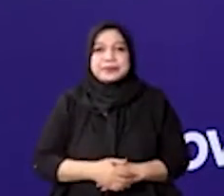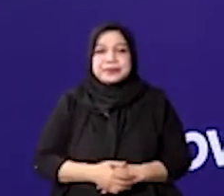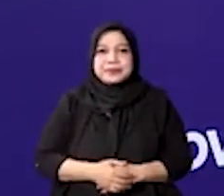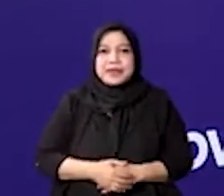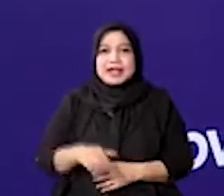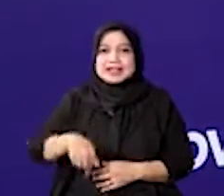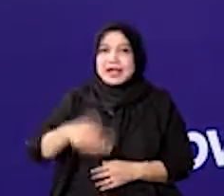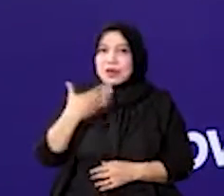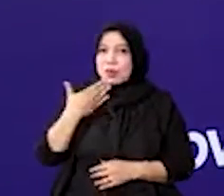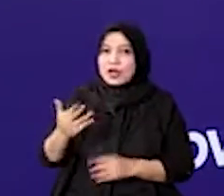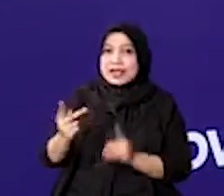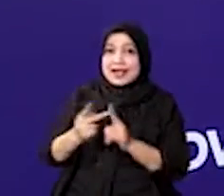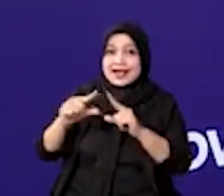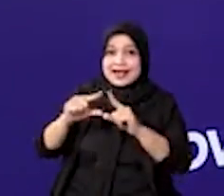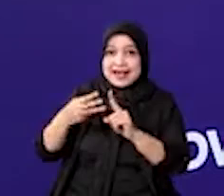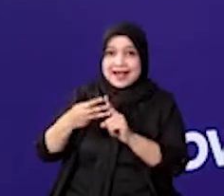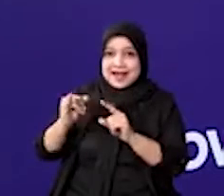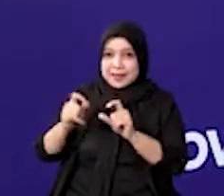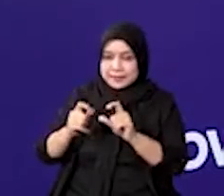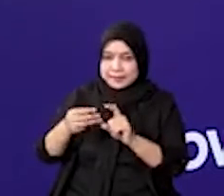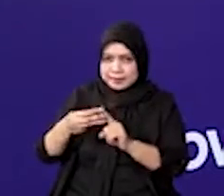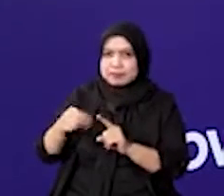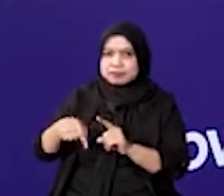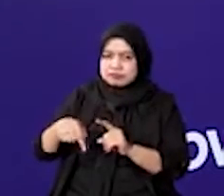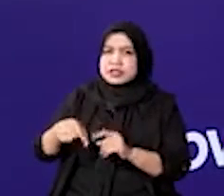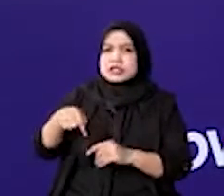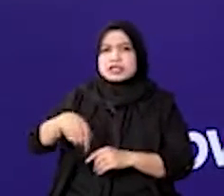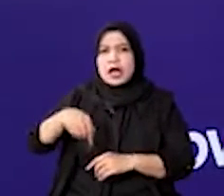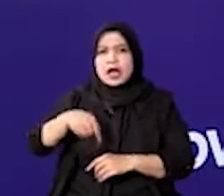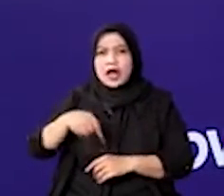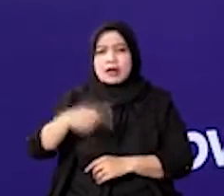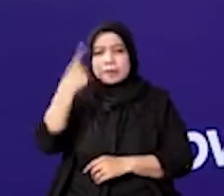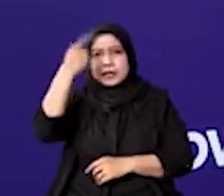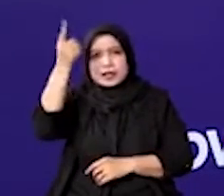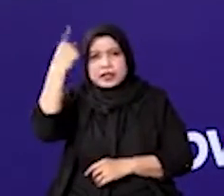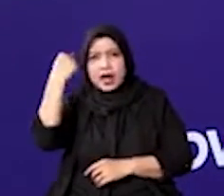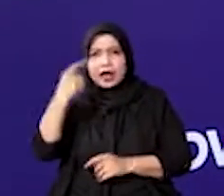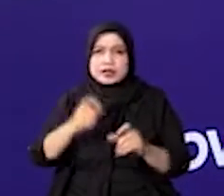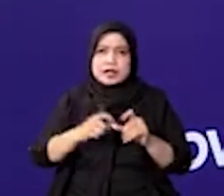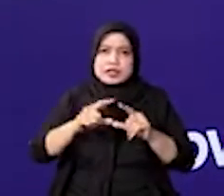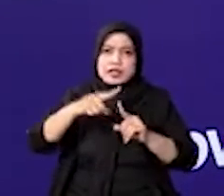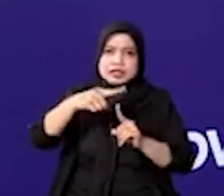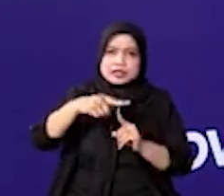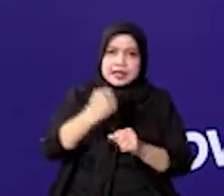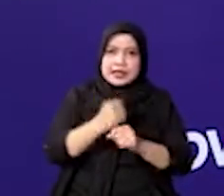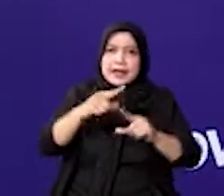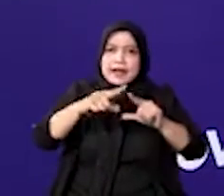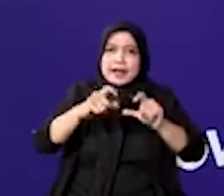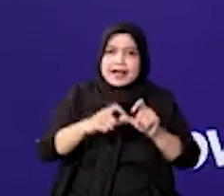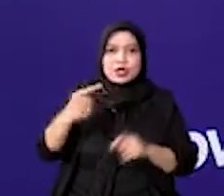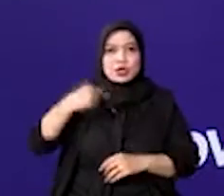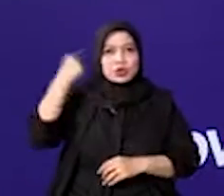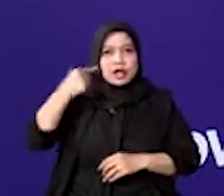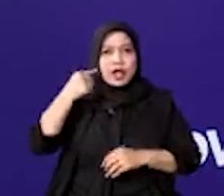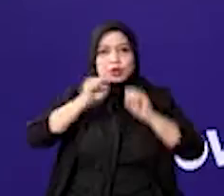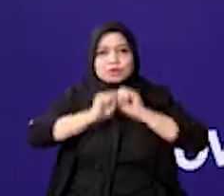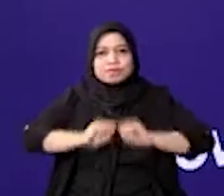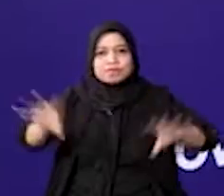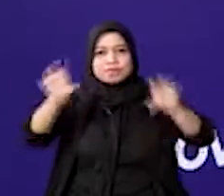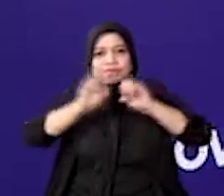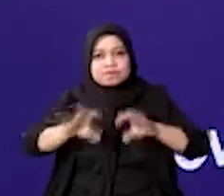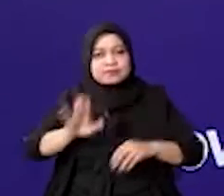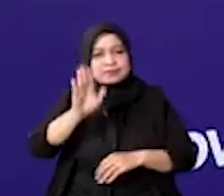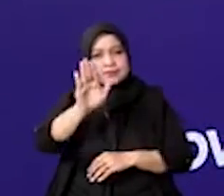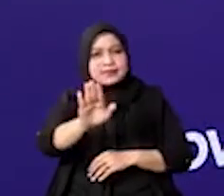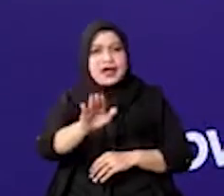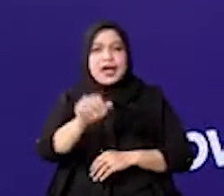Ingatkan begitu oleh pemerintah oleh sat gas covid tentang ee bagaimana kita harus selalu menerapkan perilaku 3M dalam kehidupan sehari-hari begitu